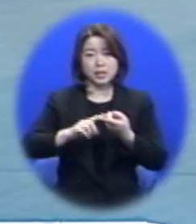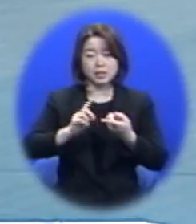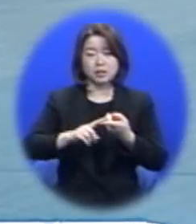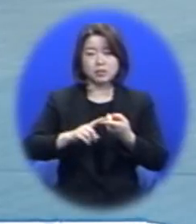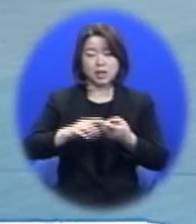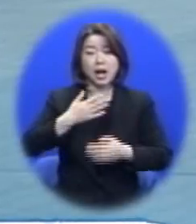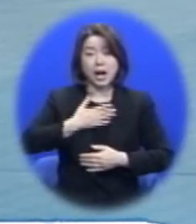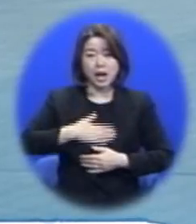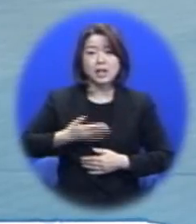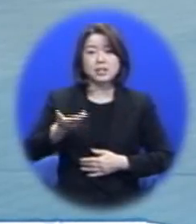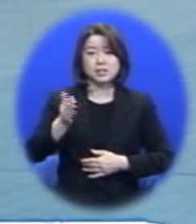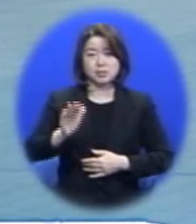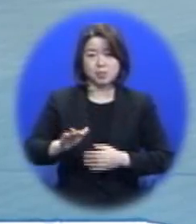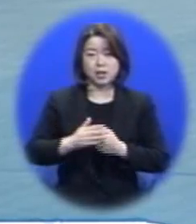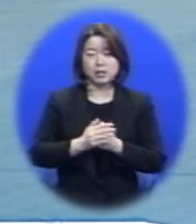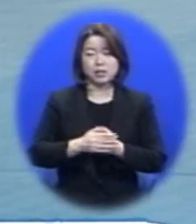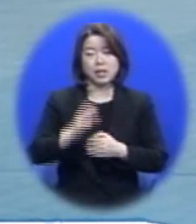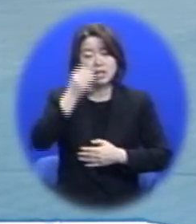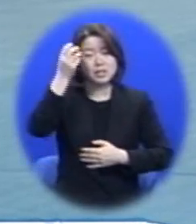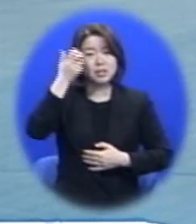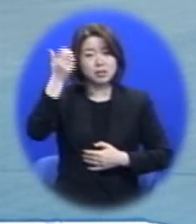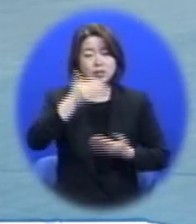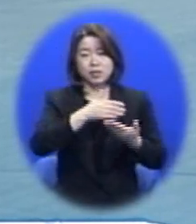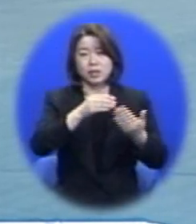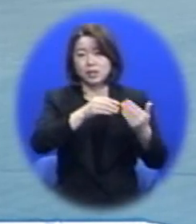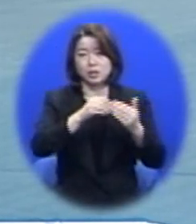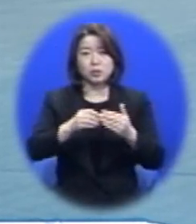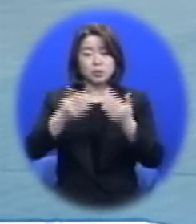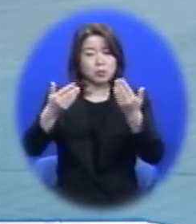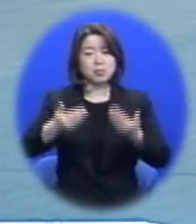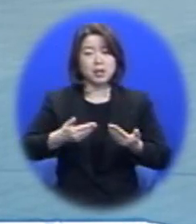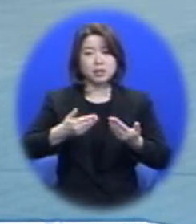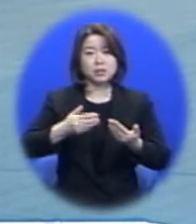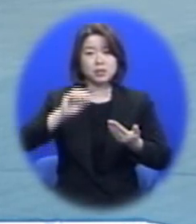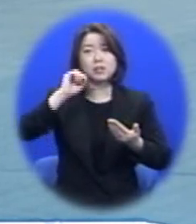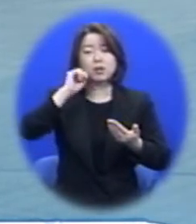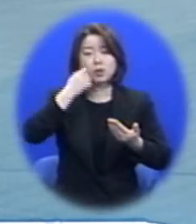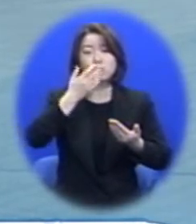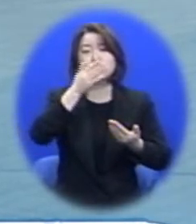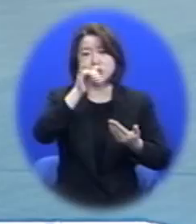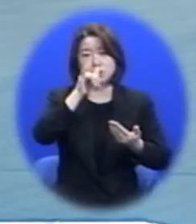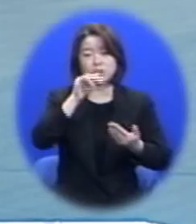알면서도 성령의 인도를 받을 수가 없다. 너무 두려워서.